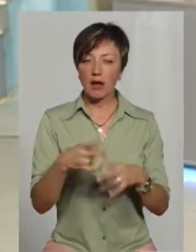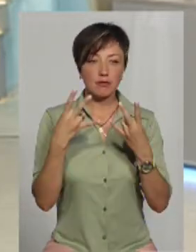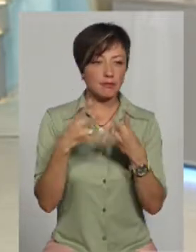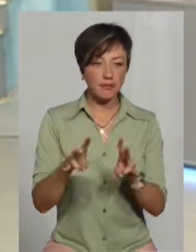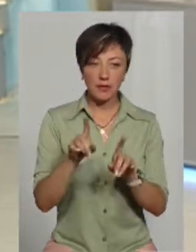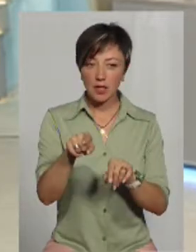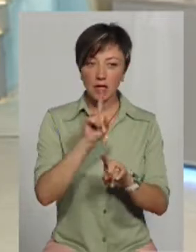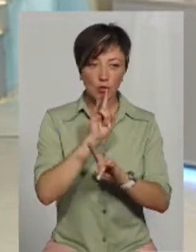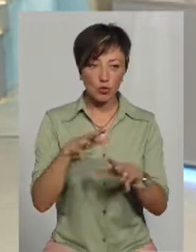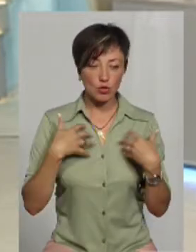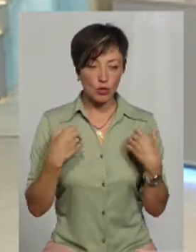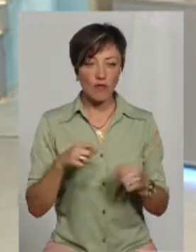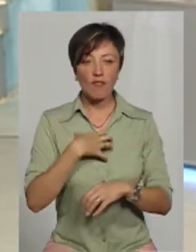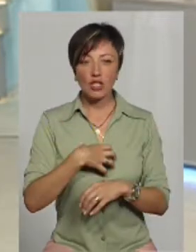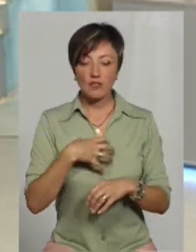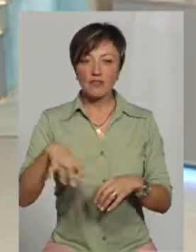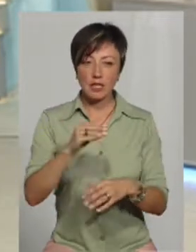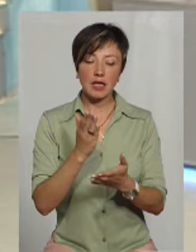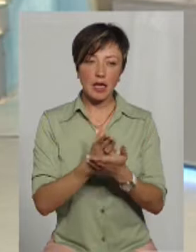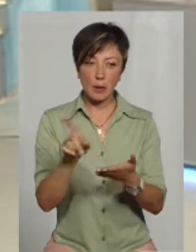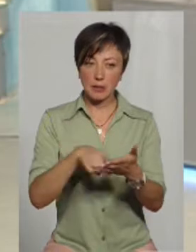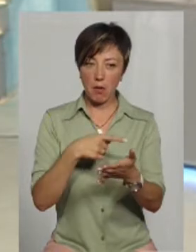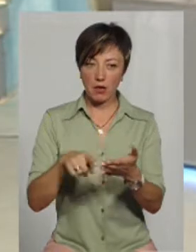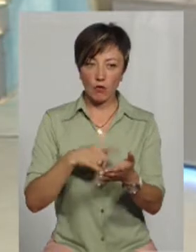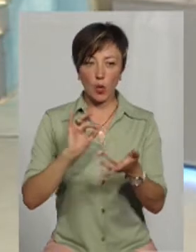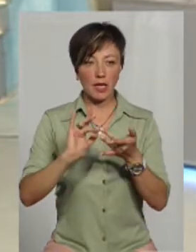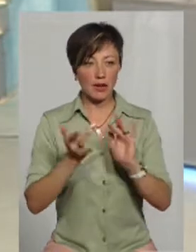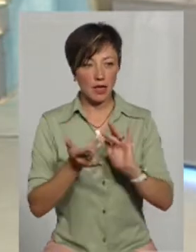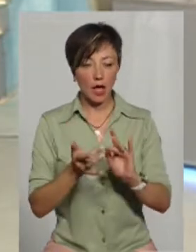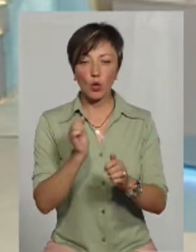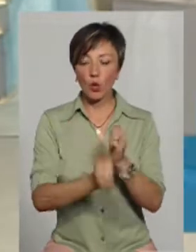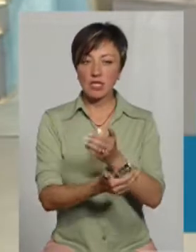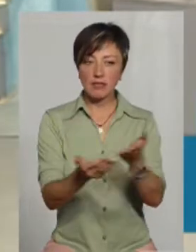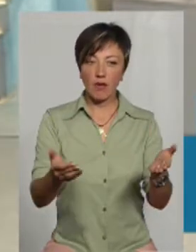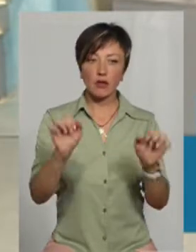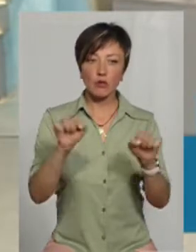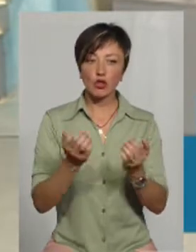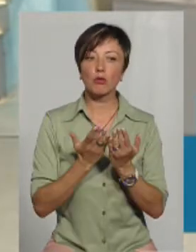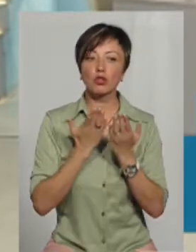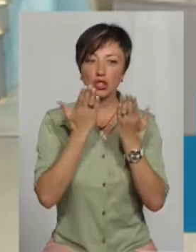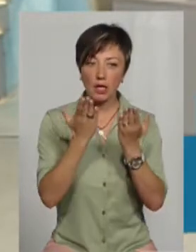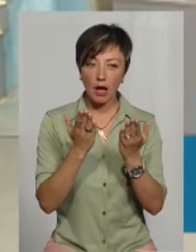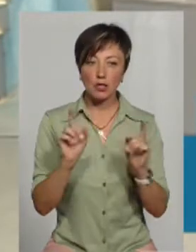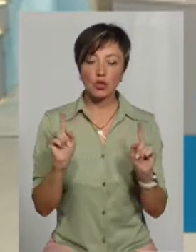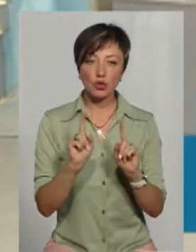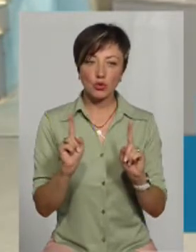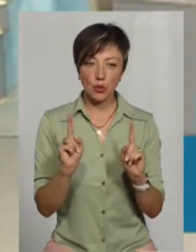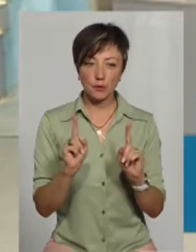вам шкоди. Це дуже важливо. У всіх зараз є смартфон, є інтернет. Кожен з вас може почитати, що